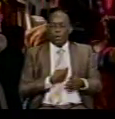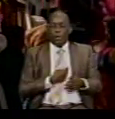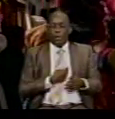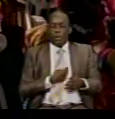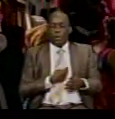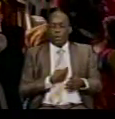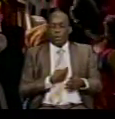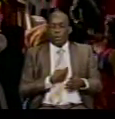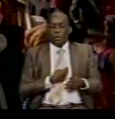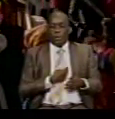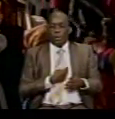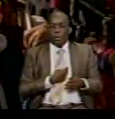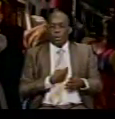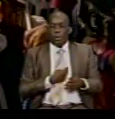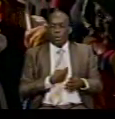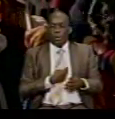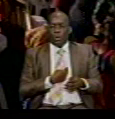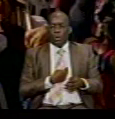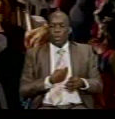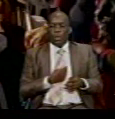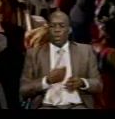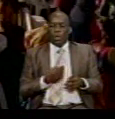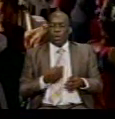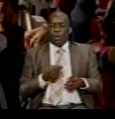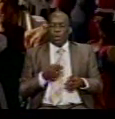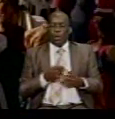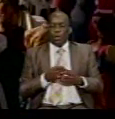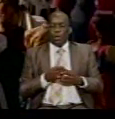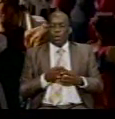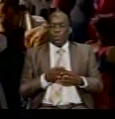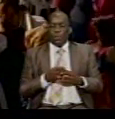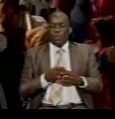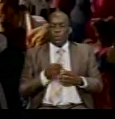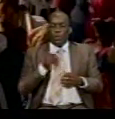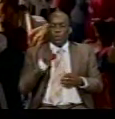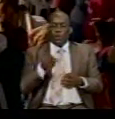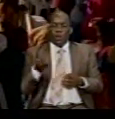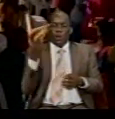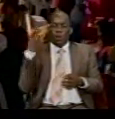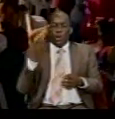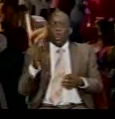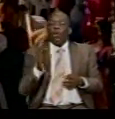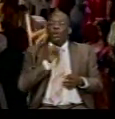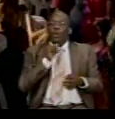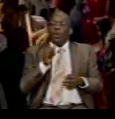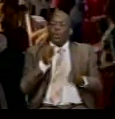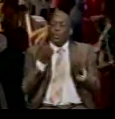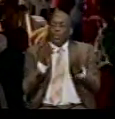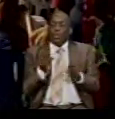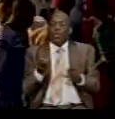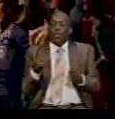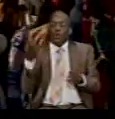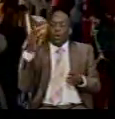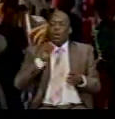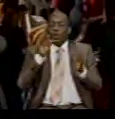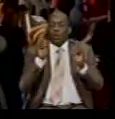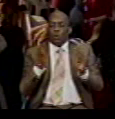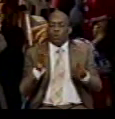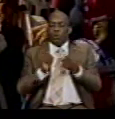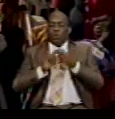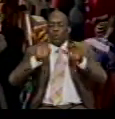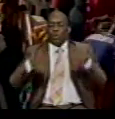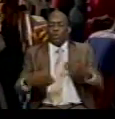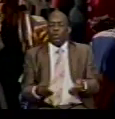limitation yesterday. Peut-être à cause du temps qui était limité hier. You are not opportune to give your testimony. Tu n'as pas eu l'opportunité de donner